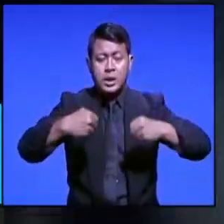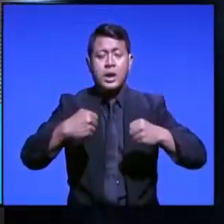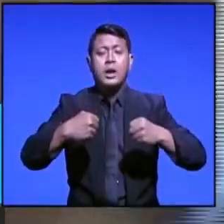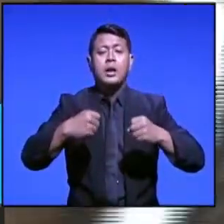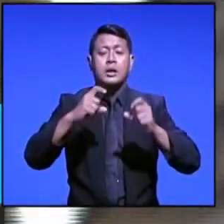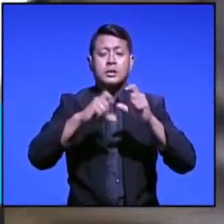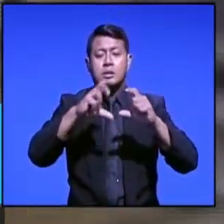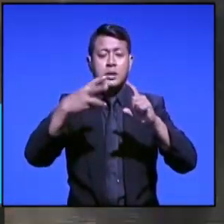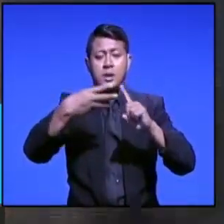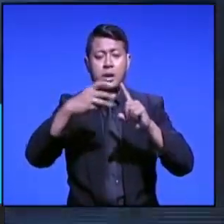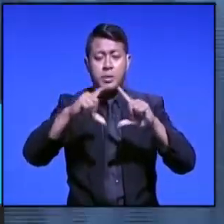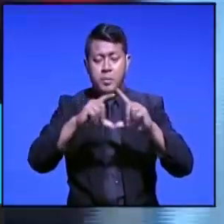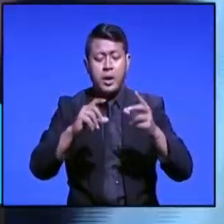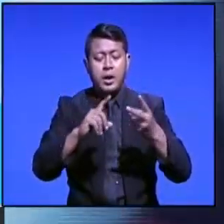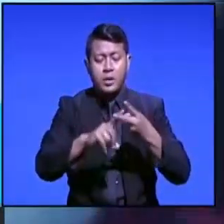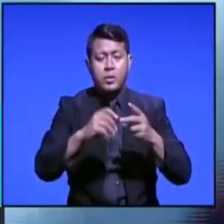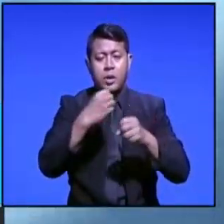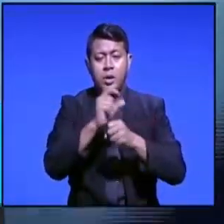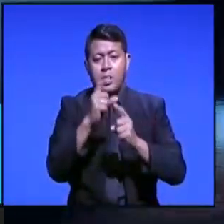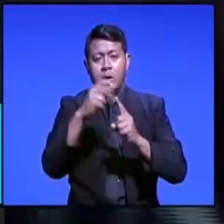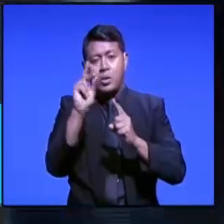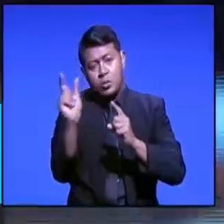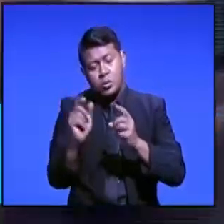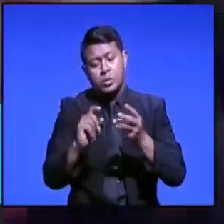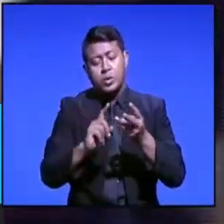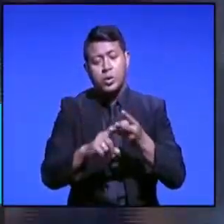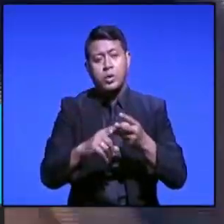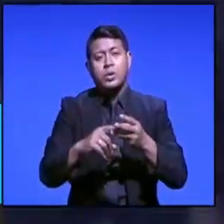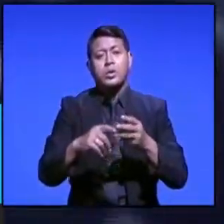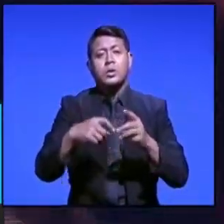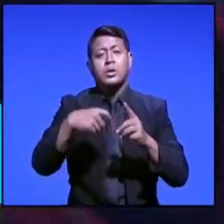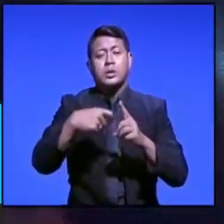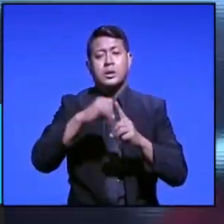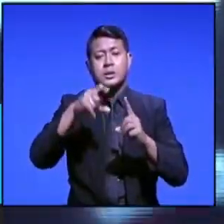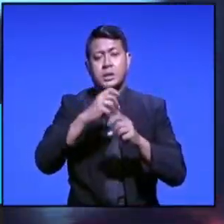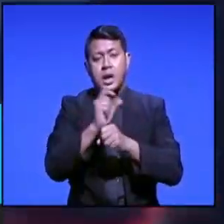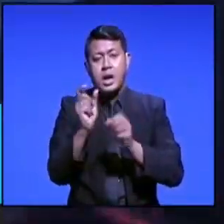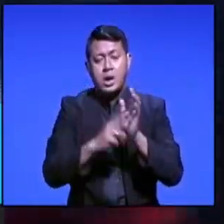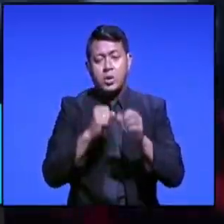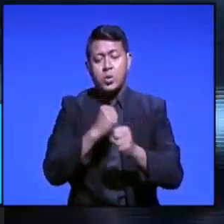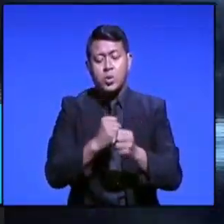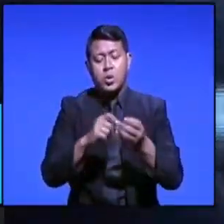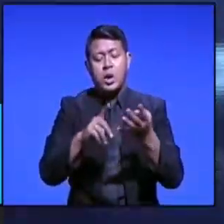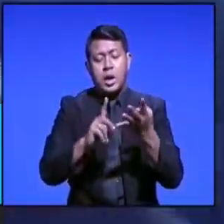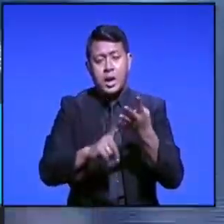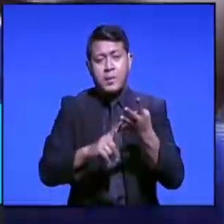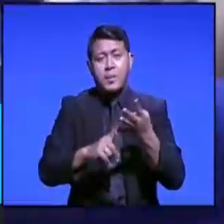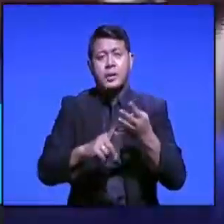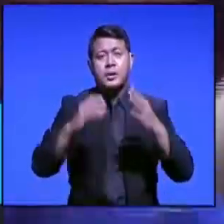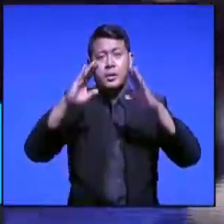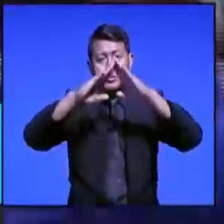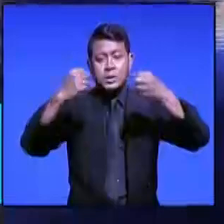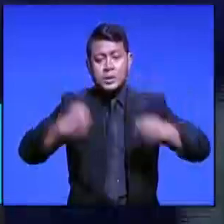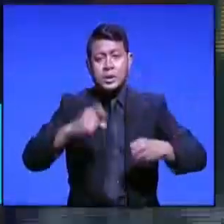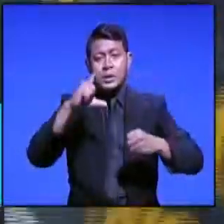Hendrisman Rahim di Rutan Guntur, sedangkan Heru Hidayat dijebloskan ke Rutan Kejagung. Sementara Syah Mirwan akan mendekam di Rutan Cipinang,